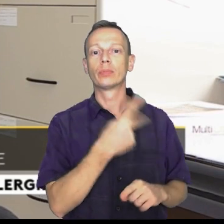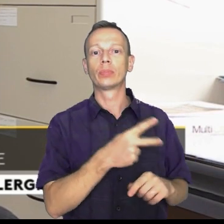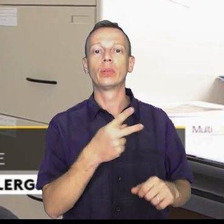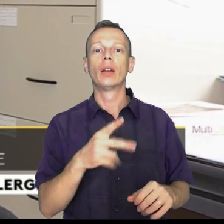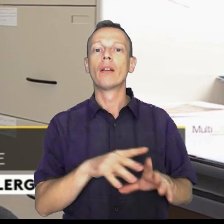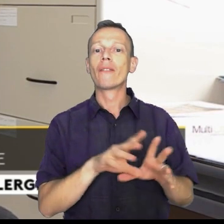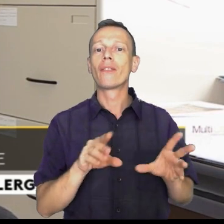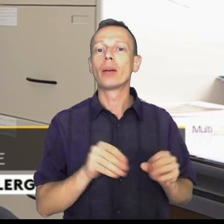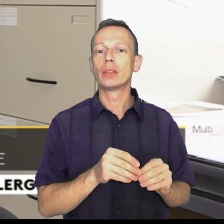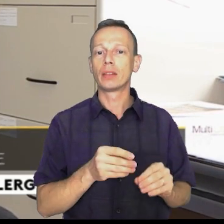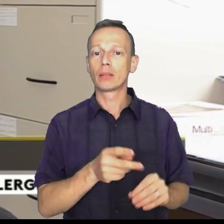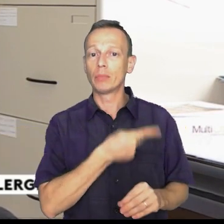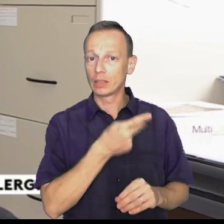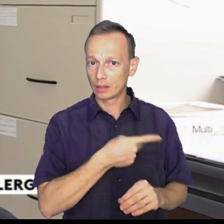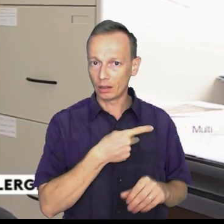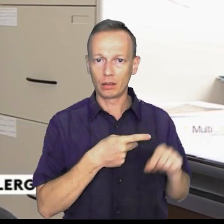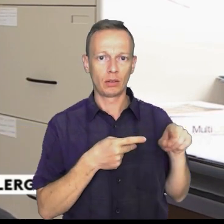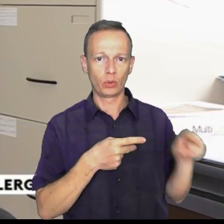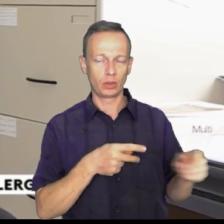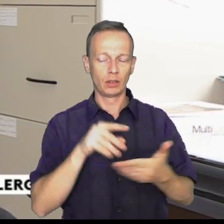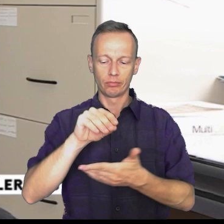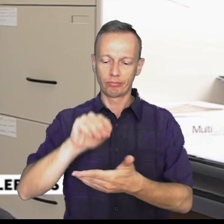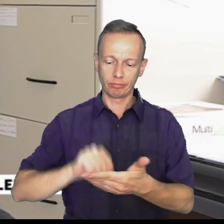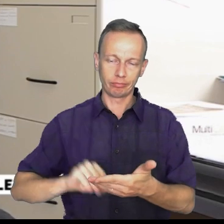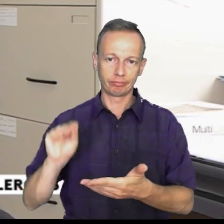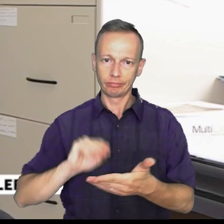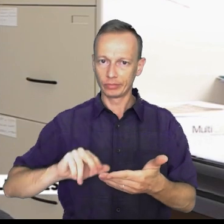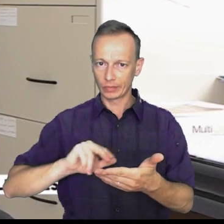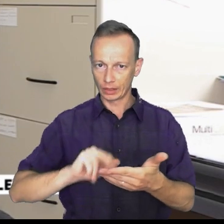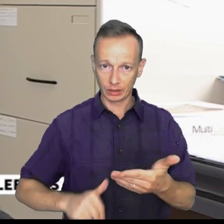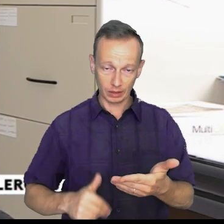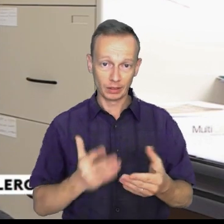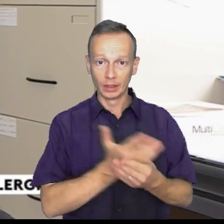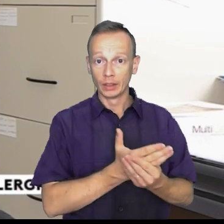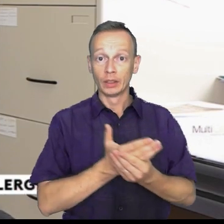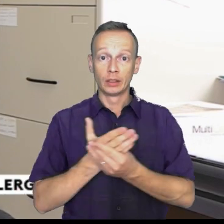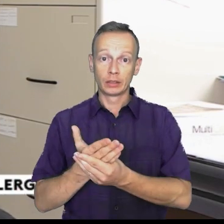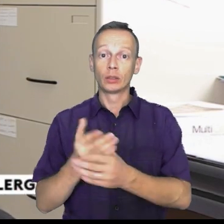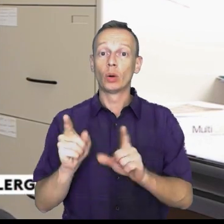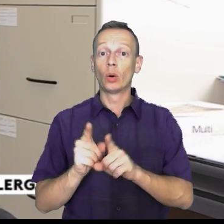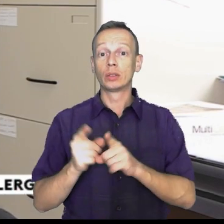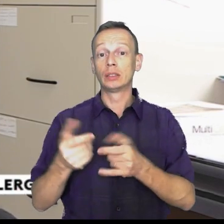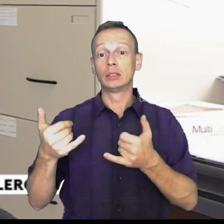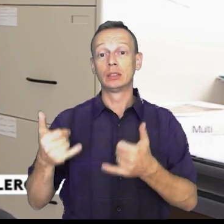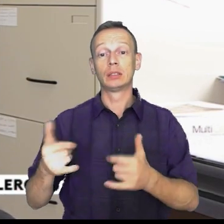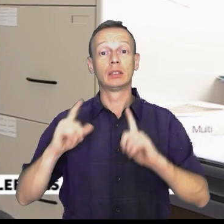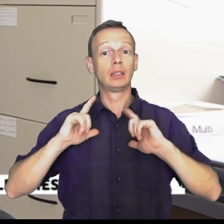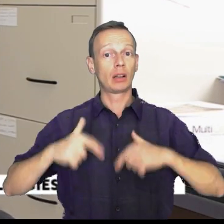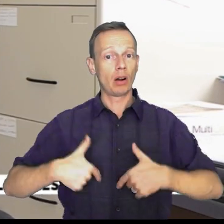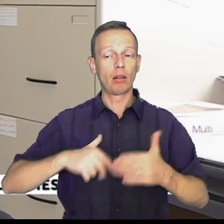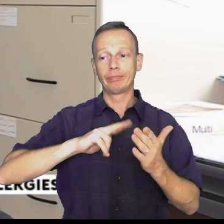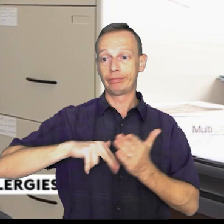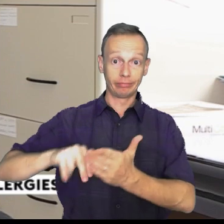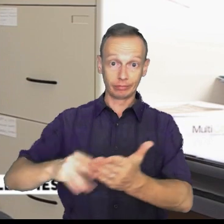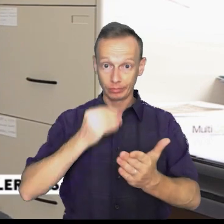la pathologie de l'enfant qui remplit ce document et ce document est signé au sein de l'école avec tous